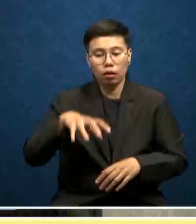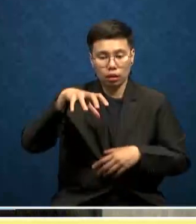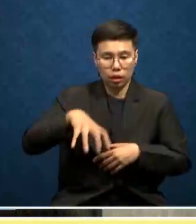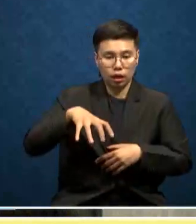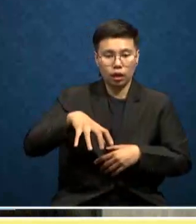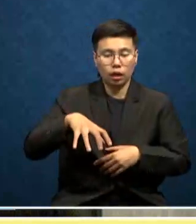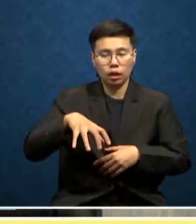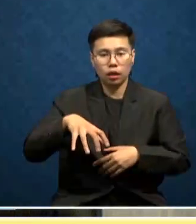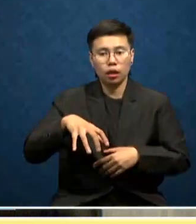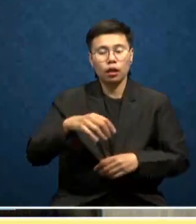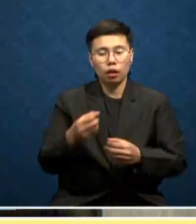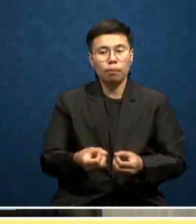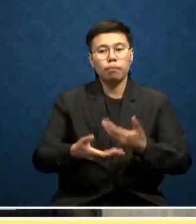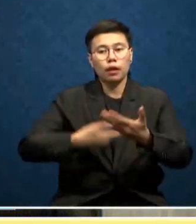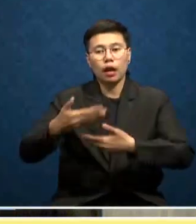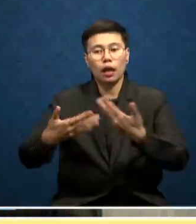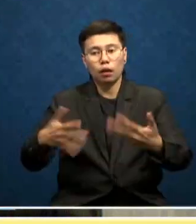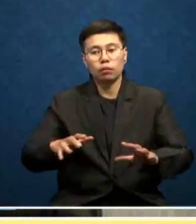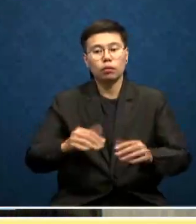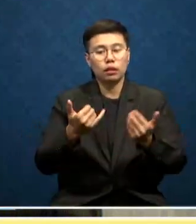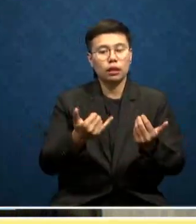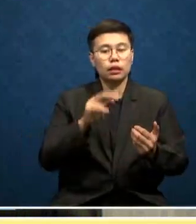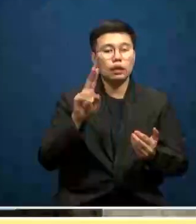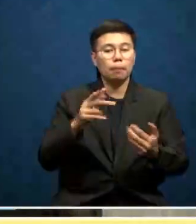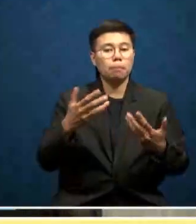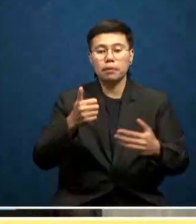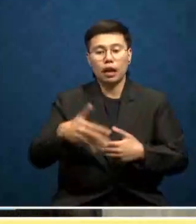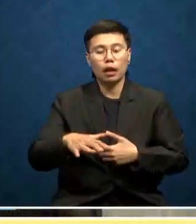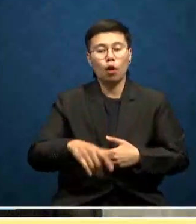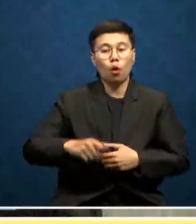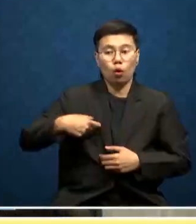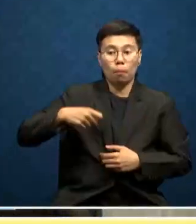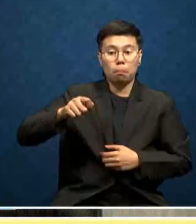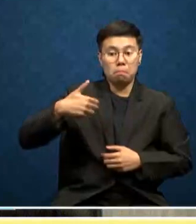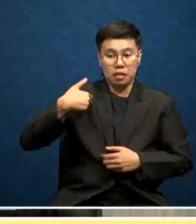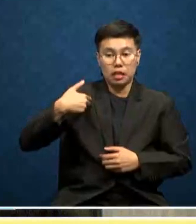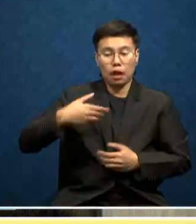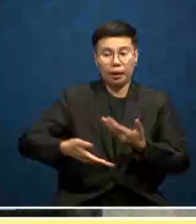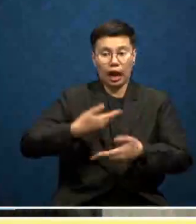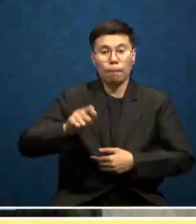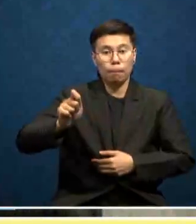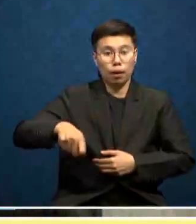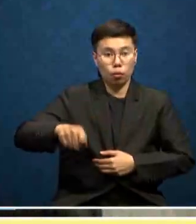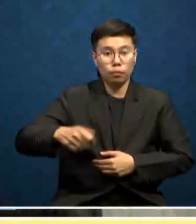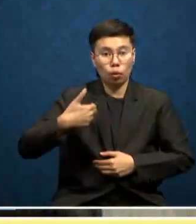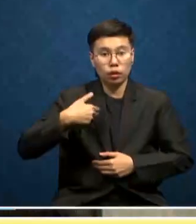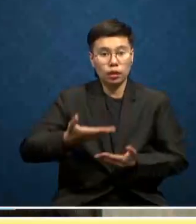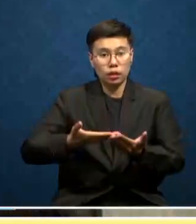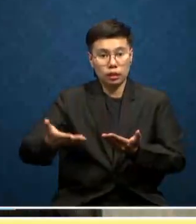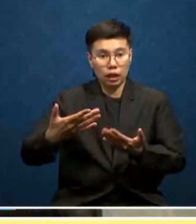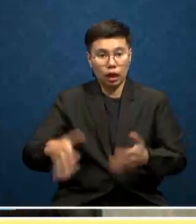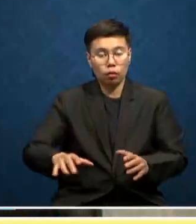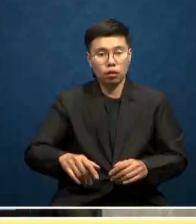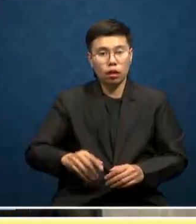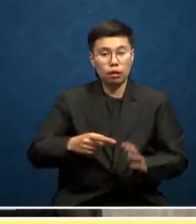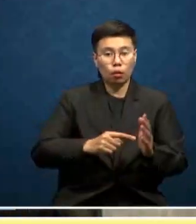ภาพที่จะทำให้สามารถใช้ได้ผู้ที่ประมูลไปยังไม่สามารถใช้ได้ก็เป็นเหตุให้ผู้ที่ประมูลได้มาแ